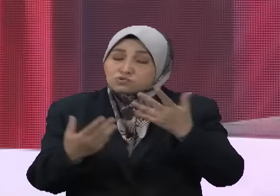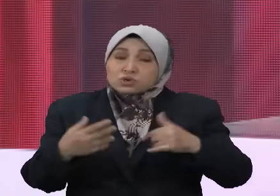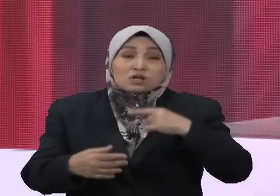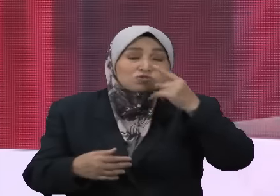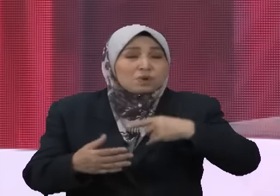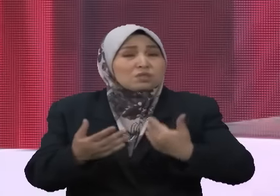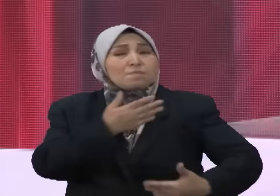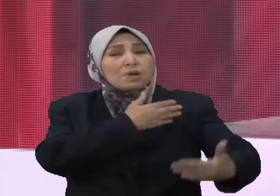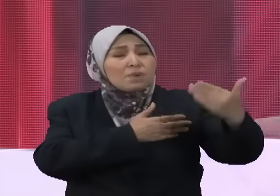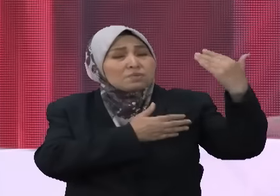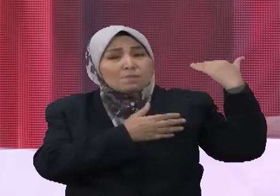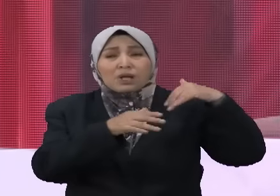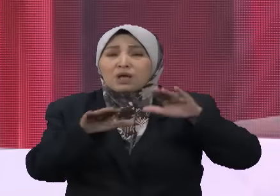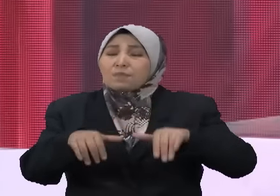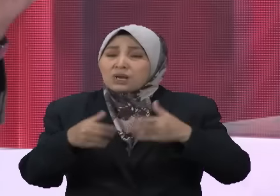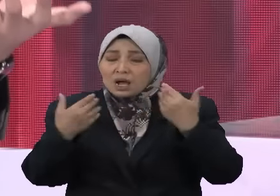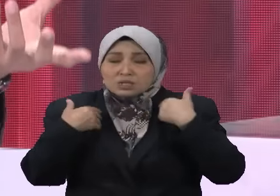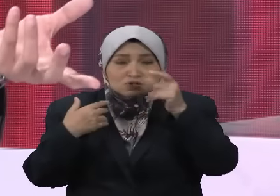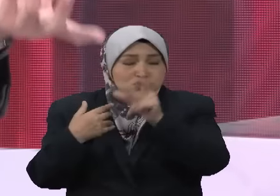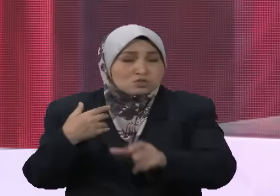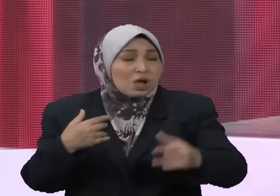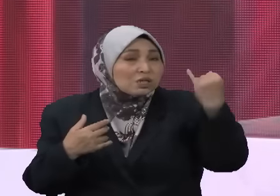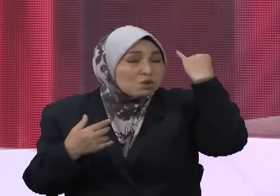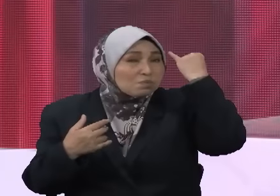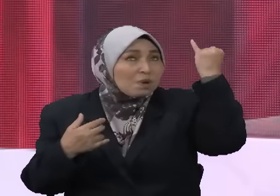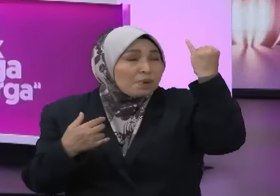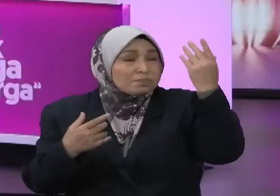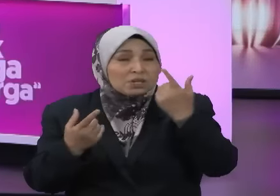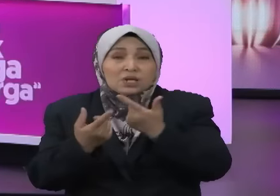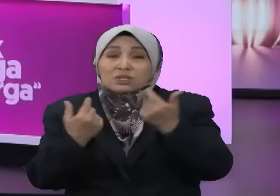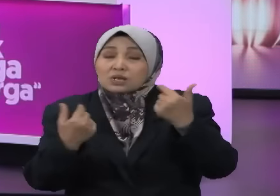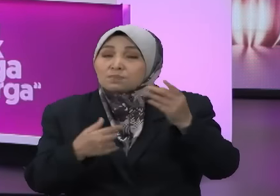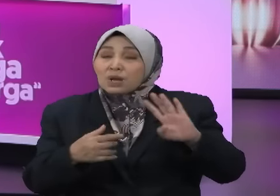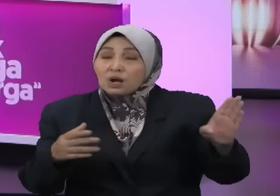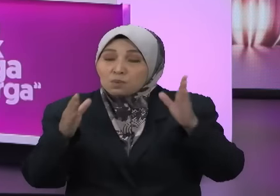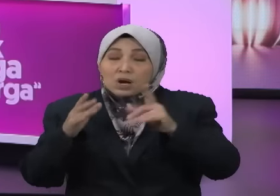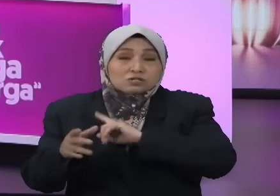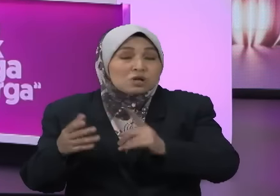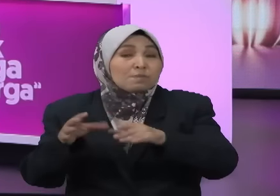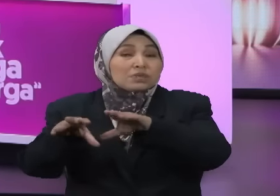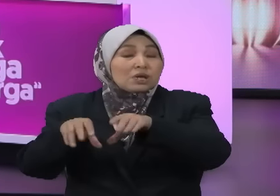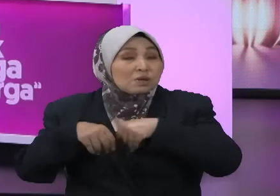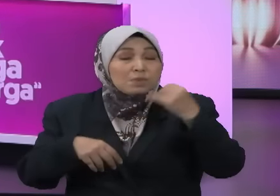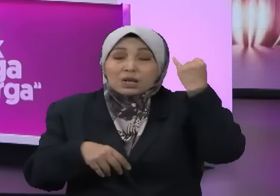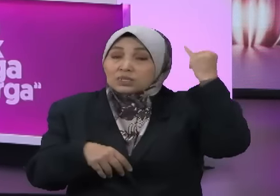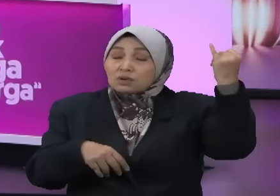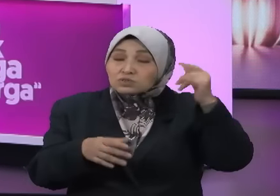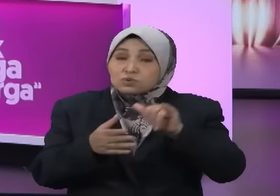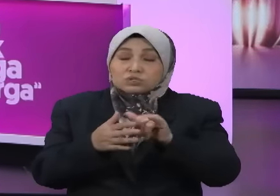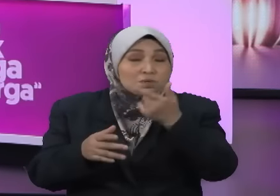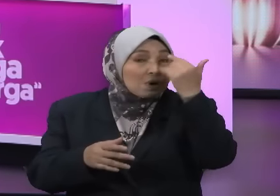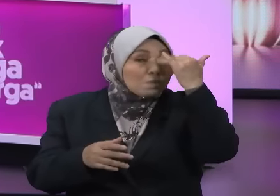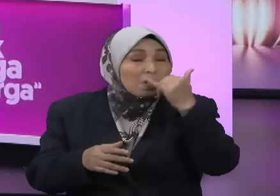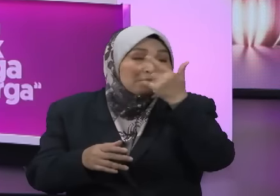episod-episod yang lepas juga bagaimana kalau ada satu-satu ideologi datang daripada Barat Maka orang Islam dengan mudah menerima ideologi tersebut sebab